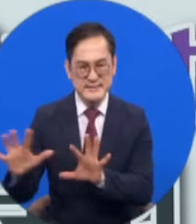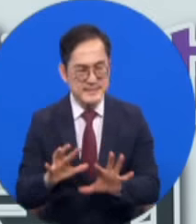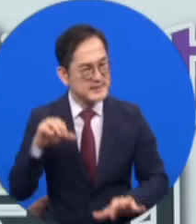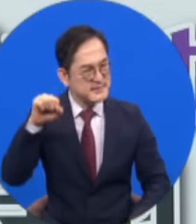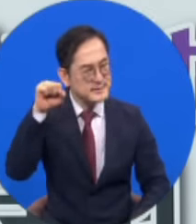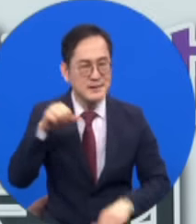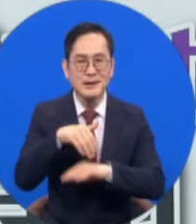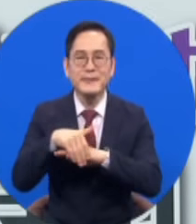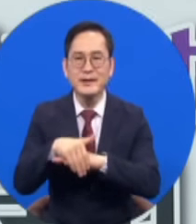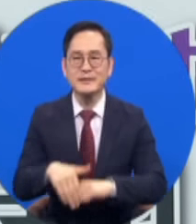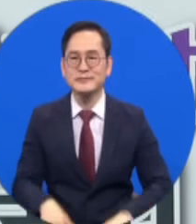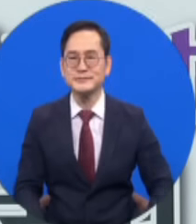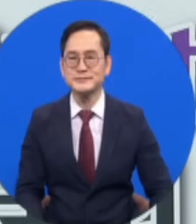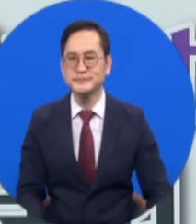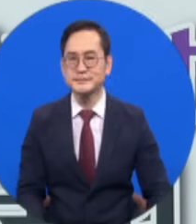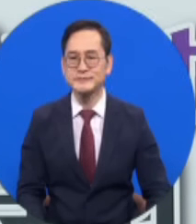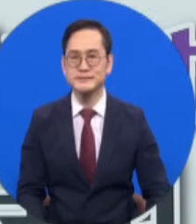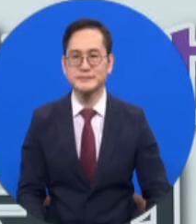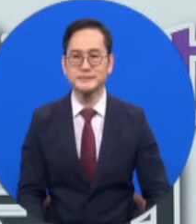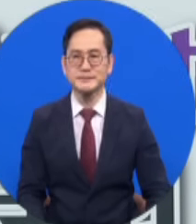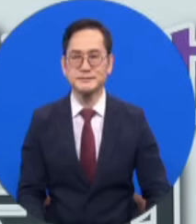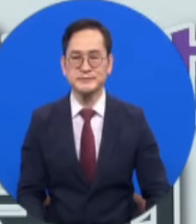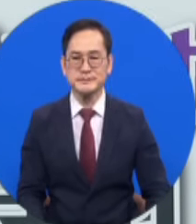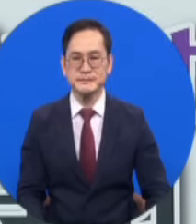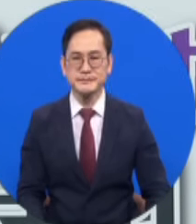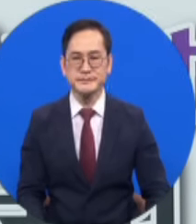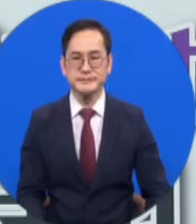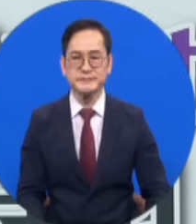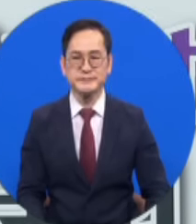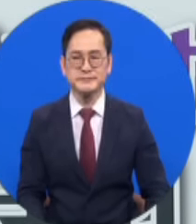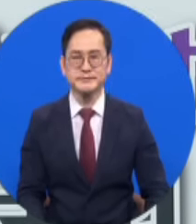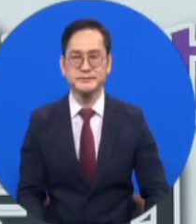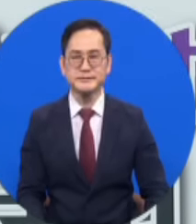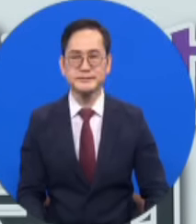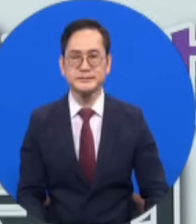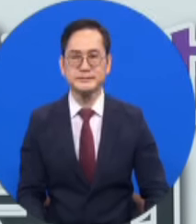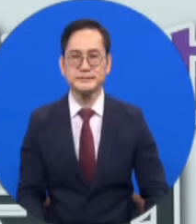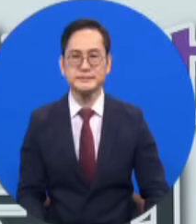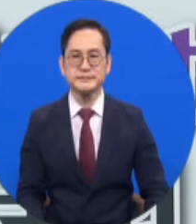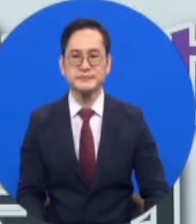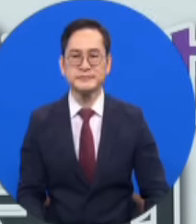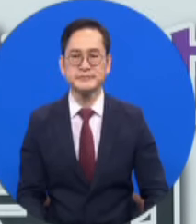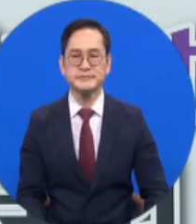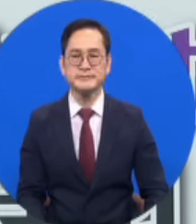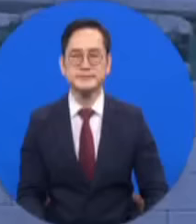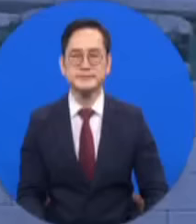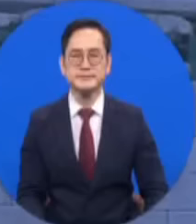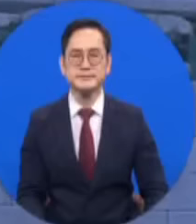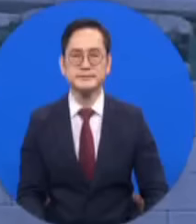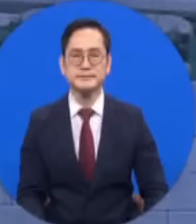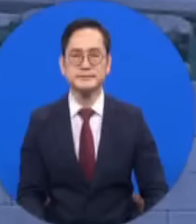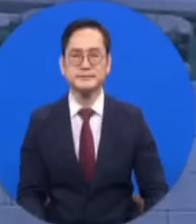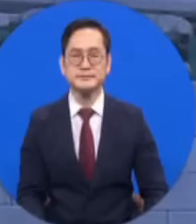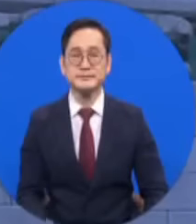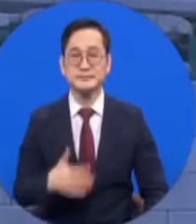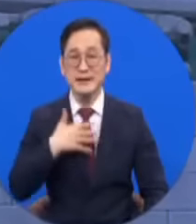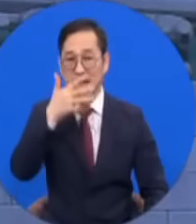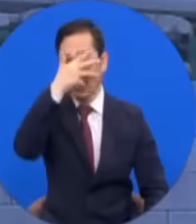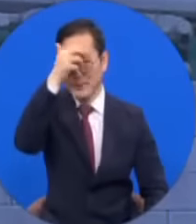합니다. 일단 뭐 여러 가지 갑론을박이 있는데 김용주 의원님, 네. 제가 저희